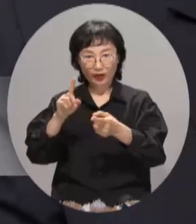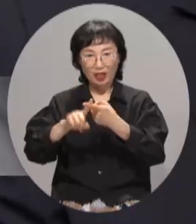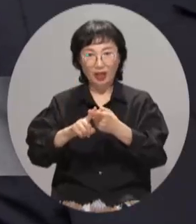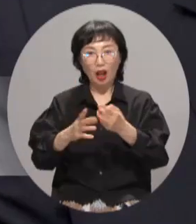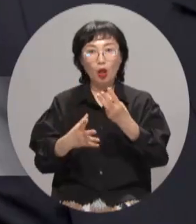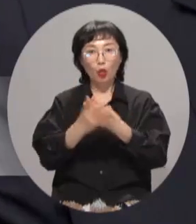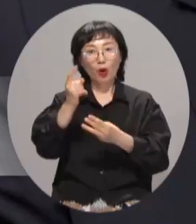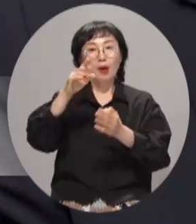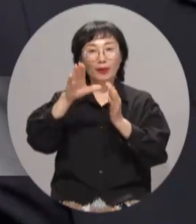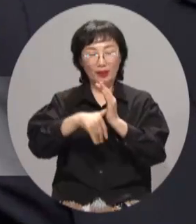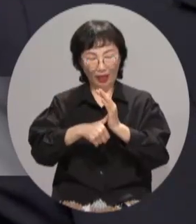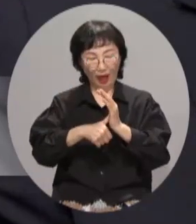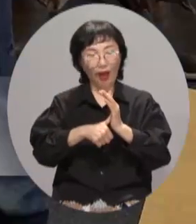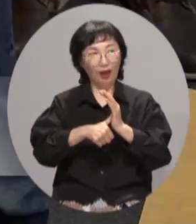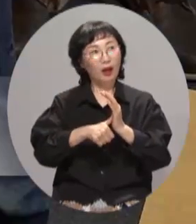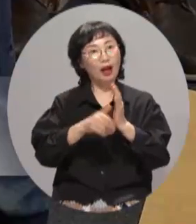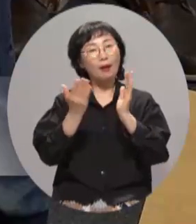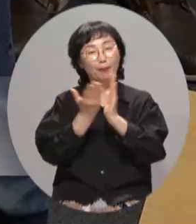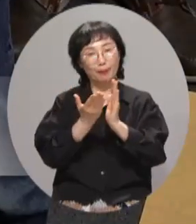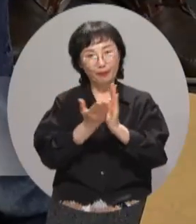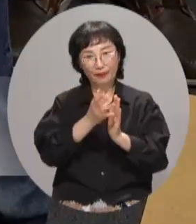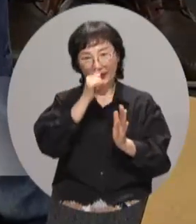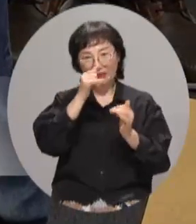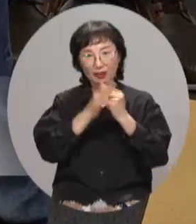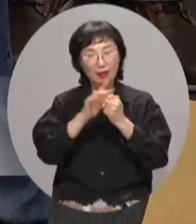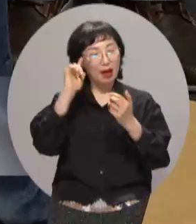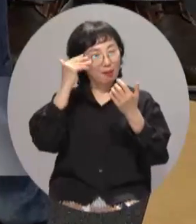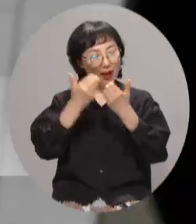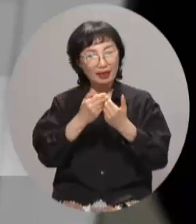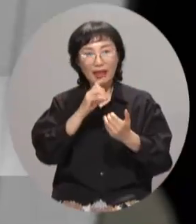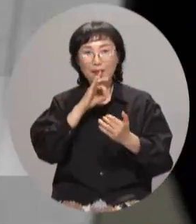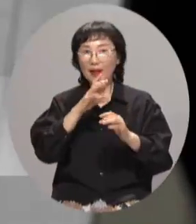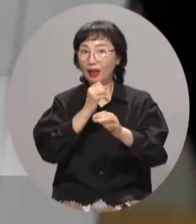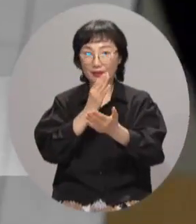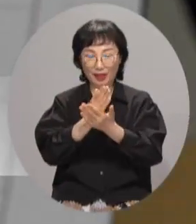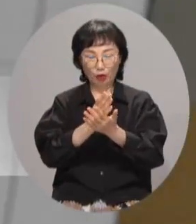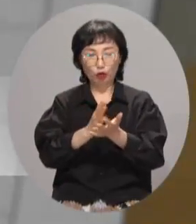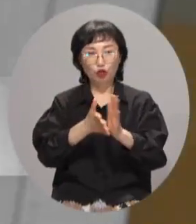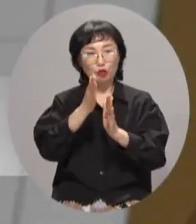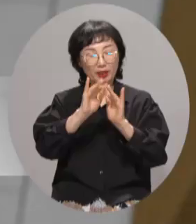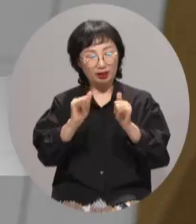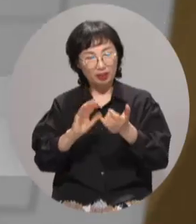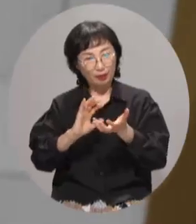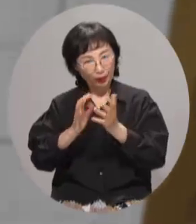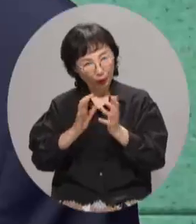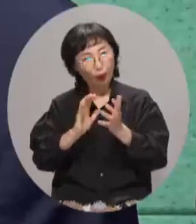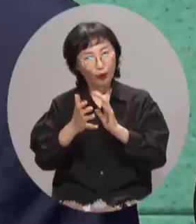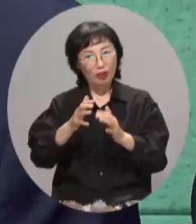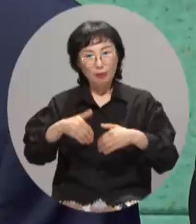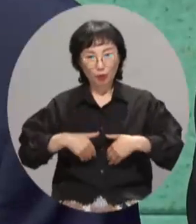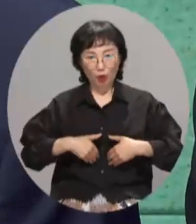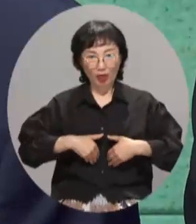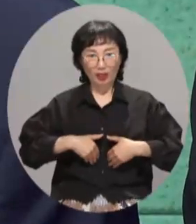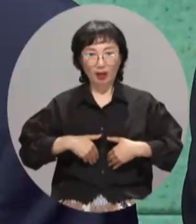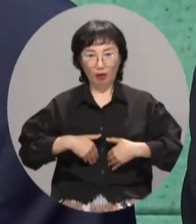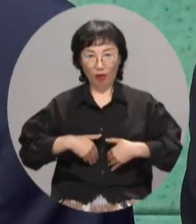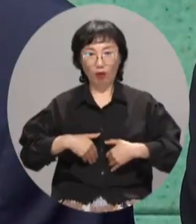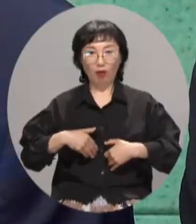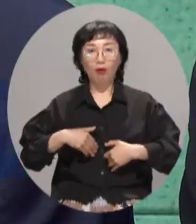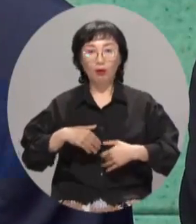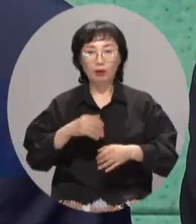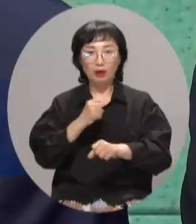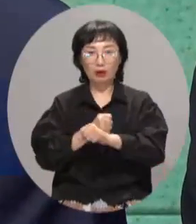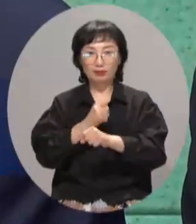흐름이라며 반대를 위한 반대가 되지 않도록 주민들이 논의해 나가자고 목소리를 높였습니다. 다른 타도는